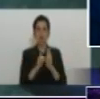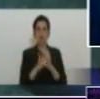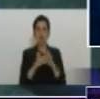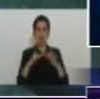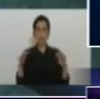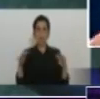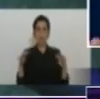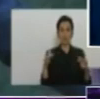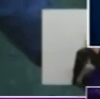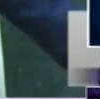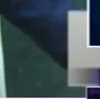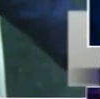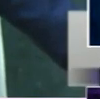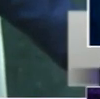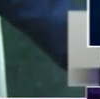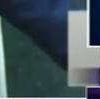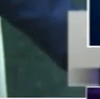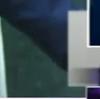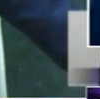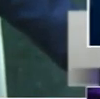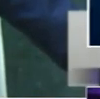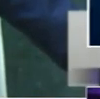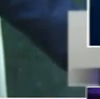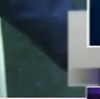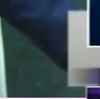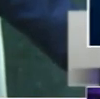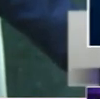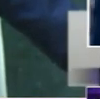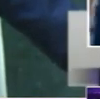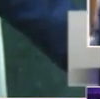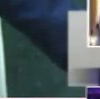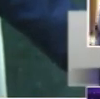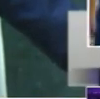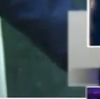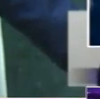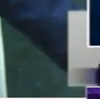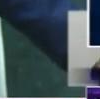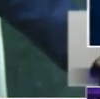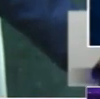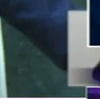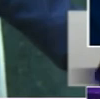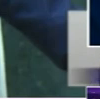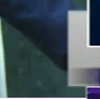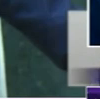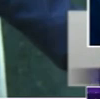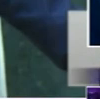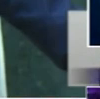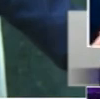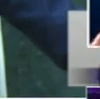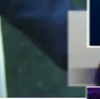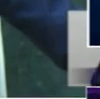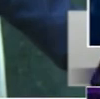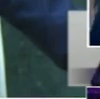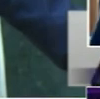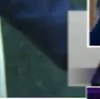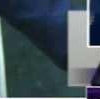манипуляции. Если бы у вас кондат, патара, маткуенки, деверти, китхуада, премьер магитхатром, албат генет ребато. Хоайс,